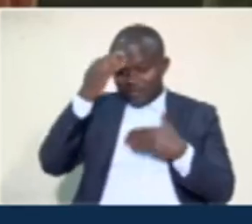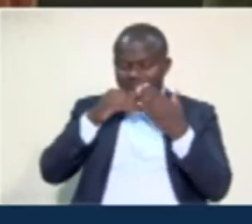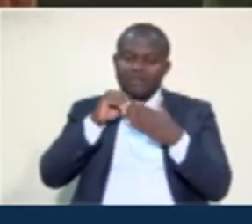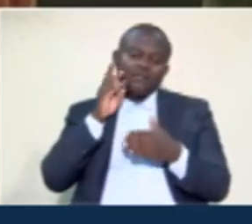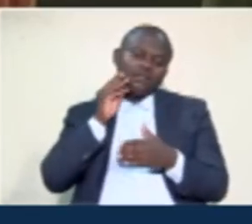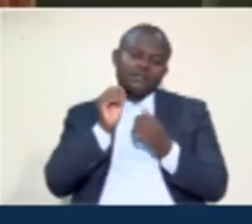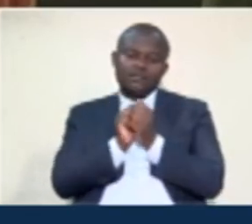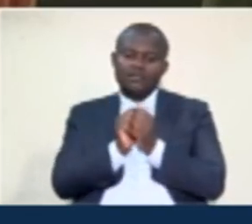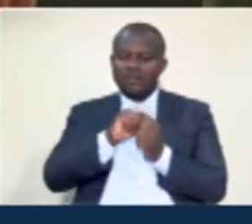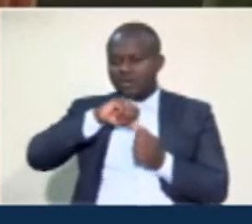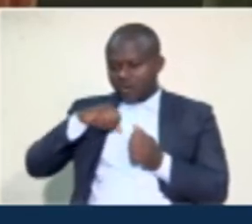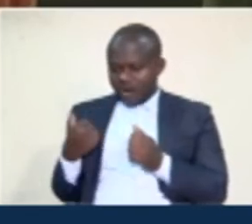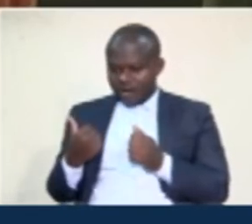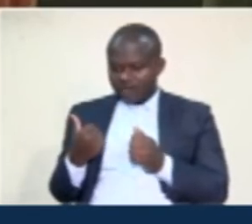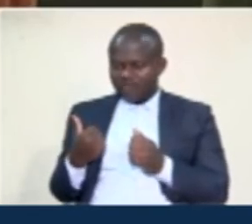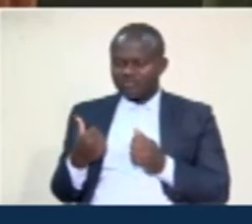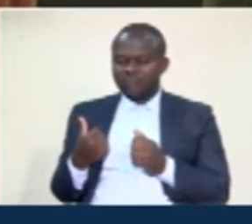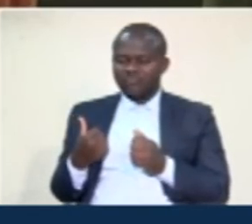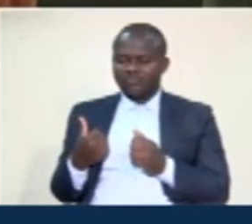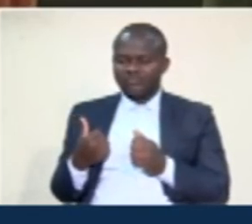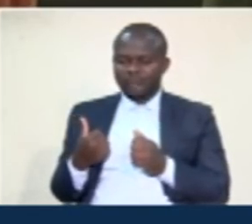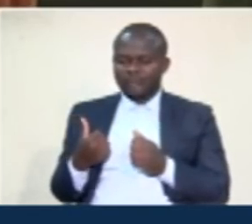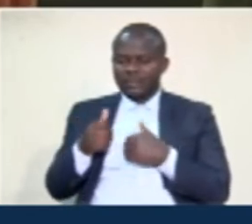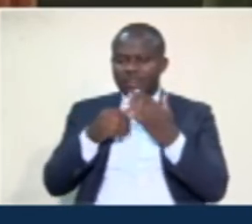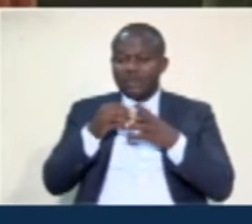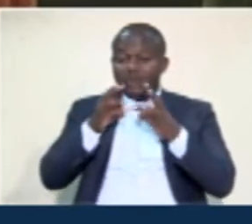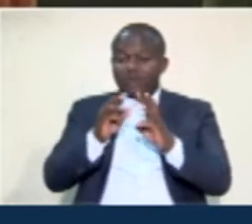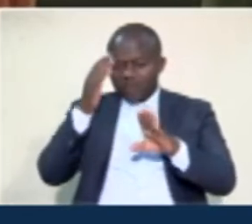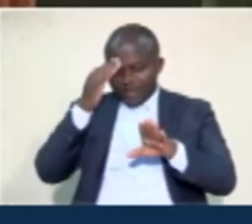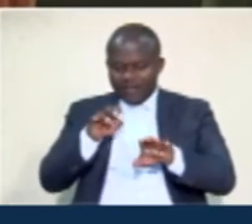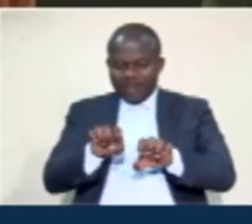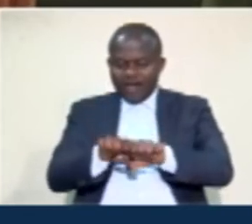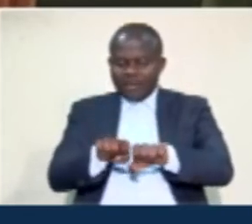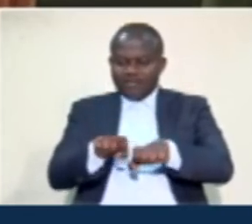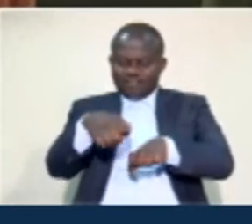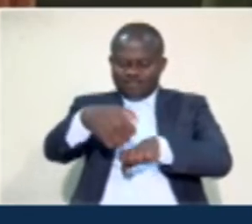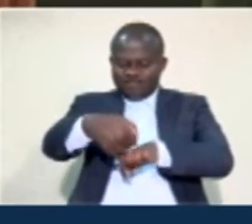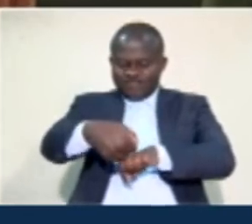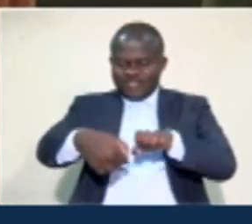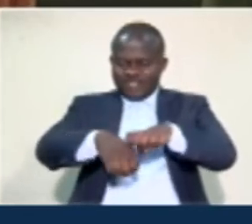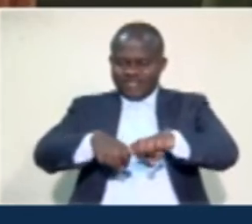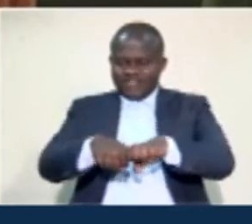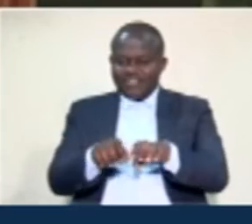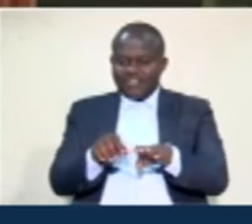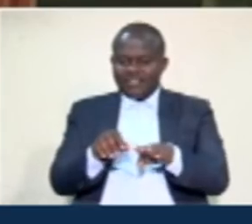kutabimenyera. Wangaga no kwambara inkweto uko zakwiciraga amano. Iyo uburyo